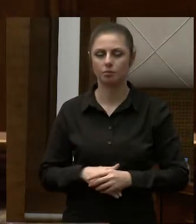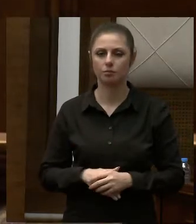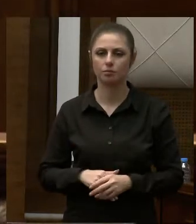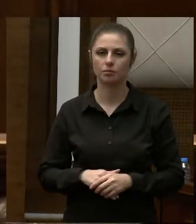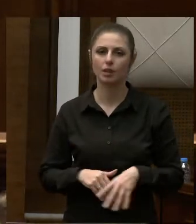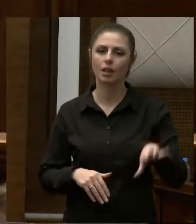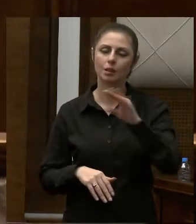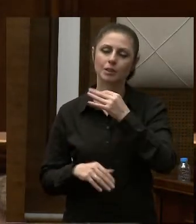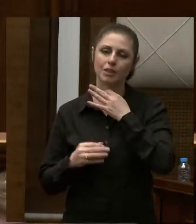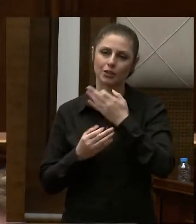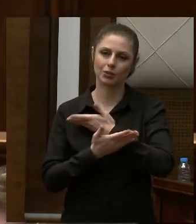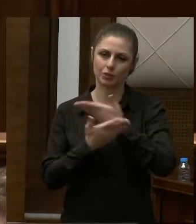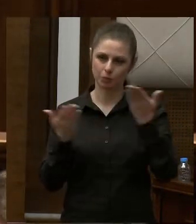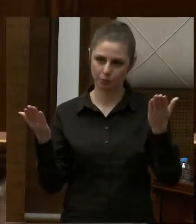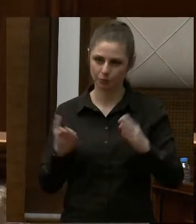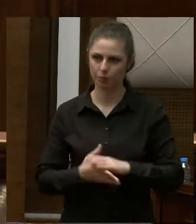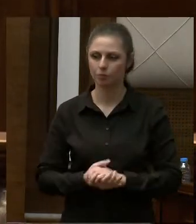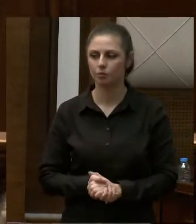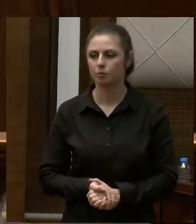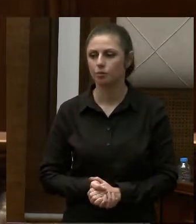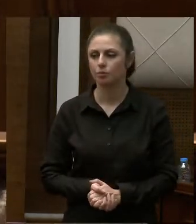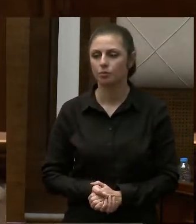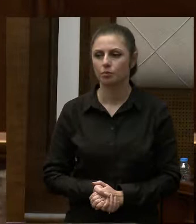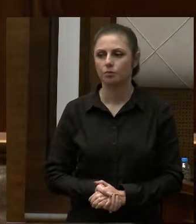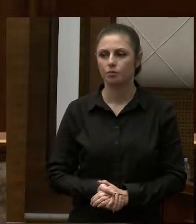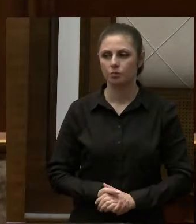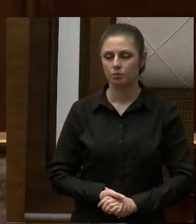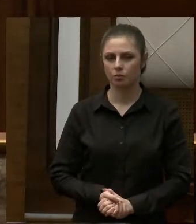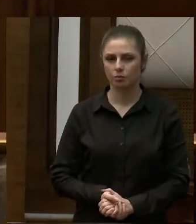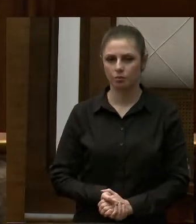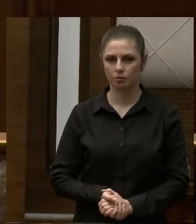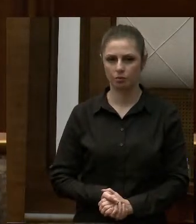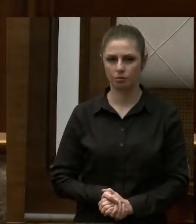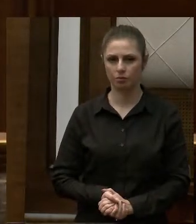çıkarttık. Hepinize teşekkür ederim. Gündemin birinci maddesi.